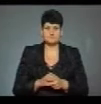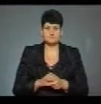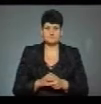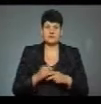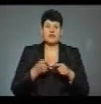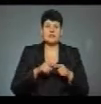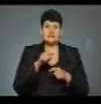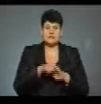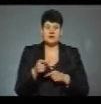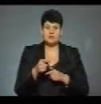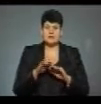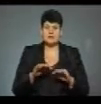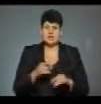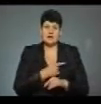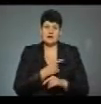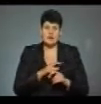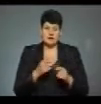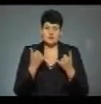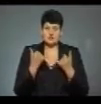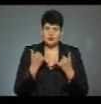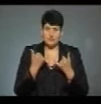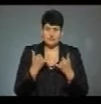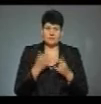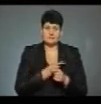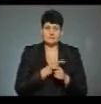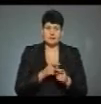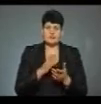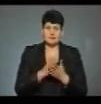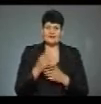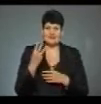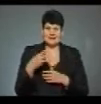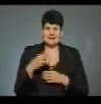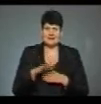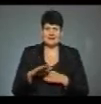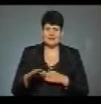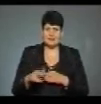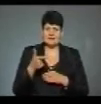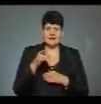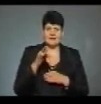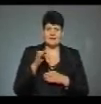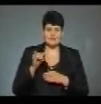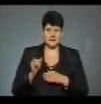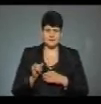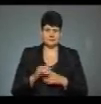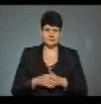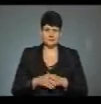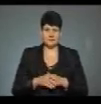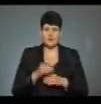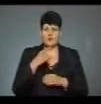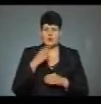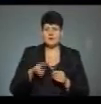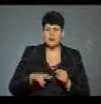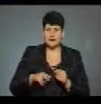Це Тернопільська міська дитяча лікарня. На сьогодні в стаціонарі закладу перебувають 30 дітей з гострими респіраторно-вірусними інфекціями, каже